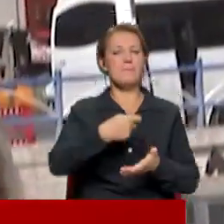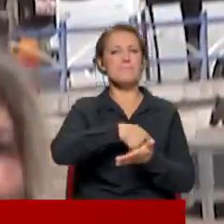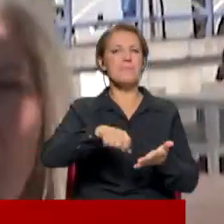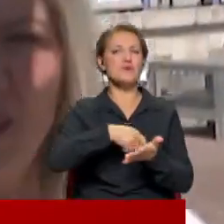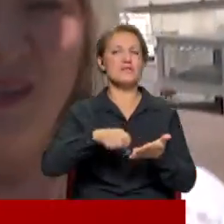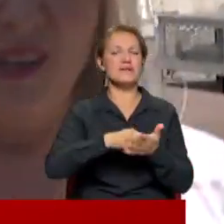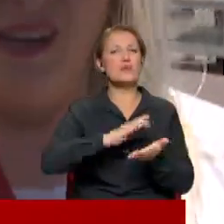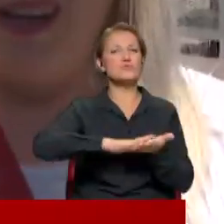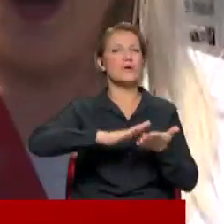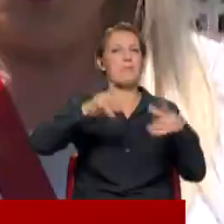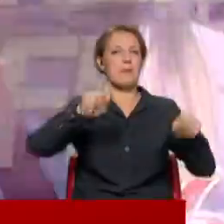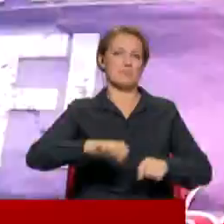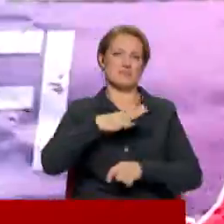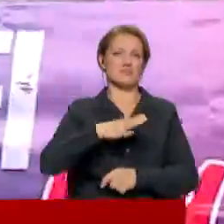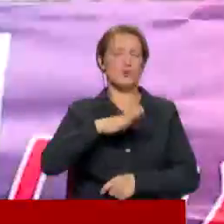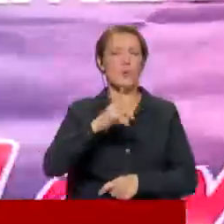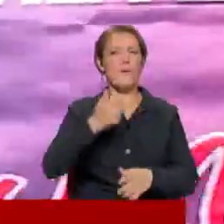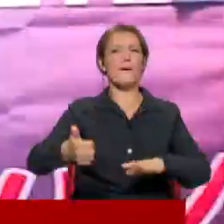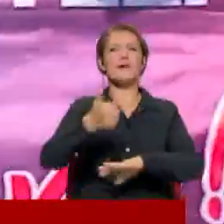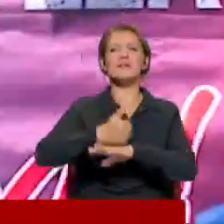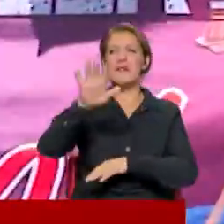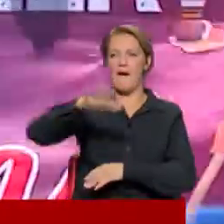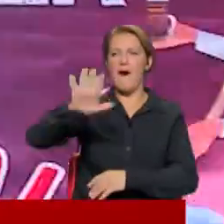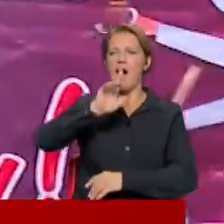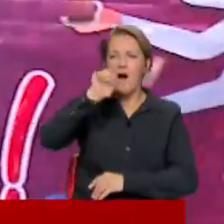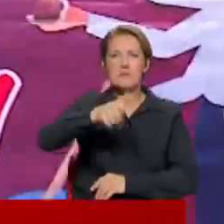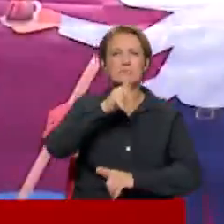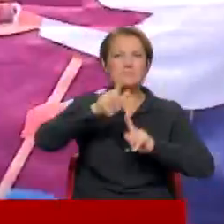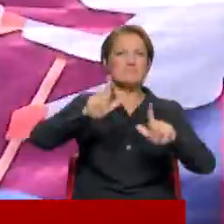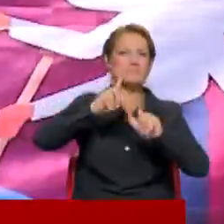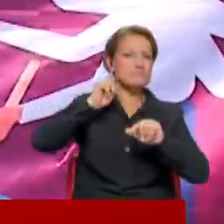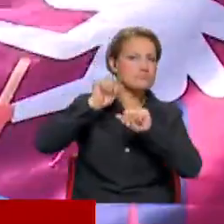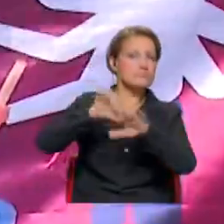maaşlarda iyileştirme yapılsın diyor. İktidara her gün seslerini duyurmaya çalışıyorlar.